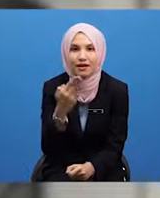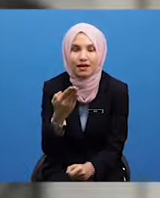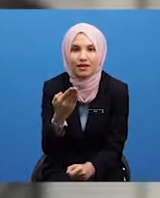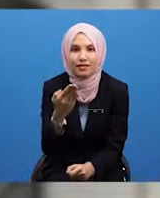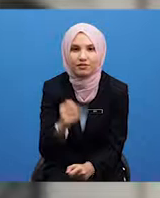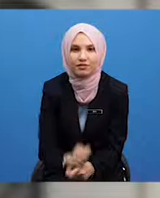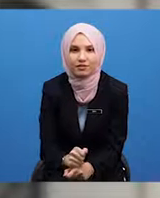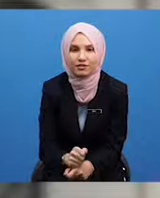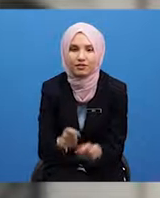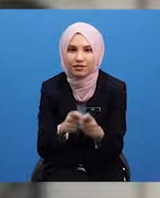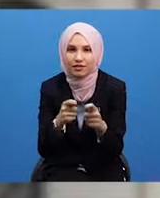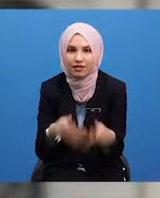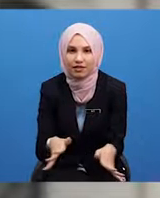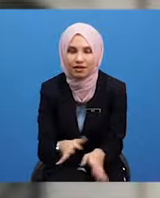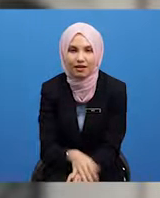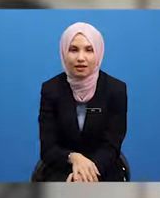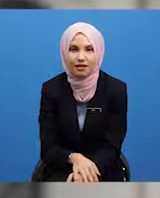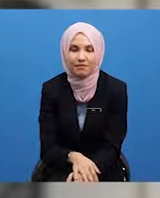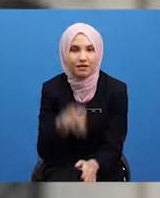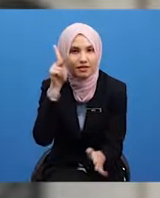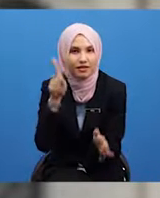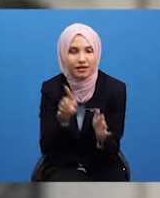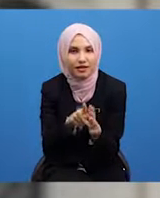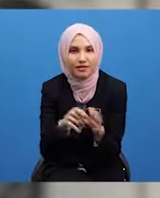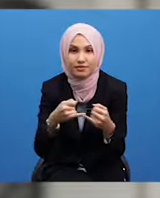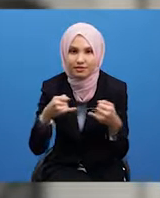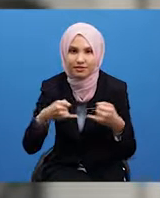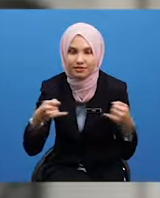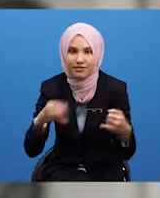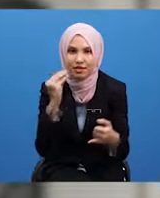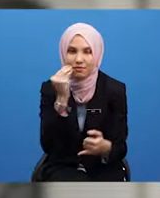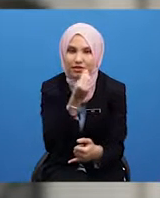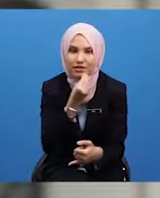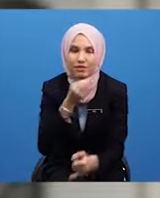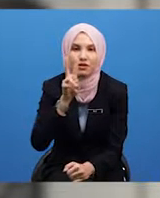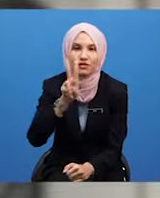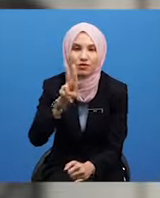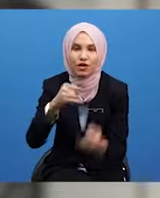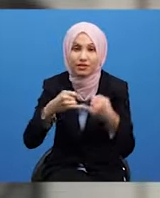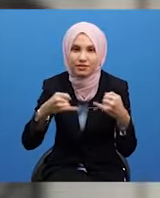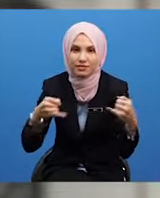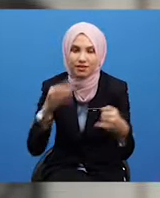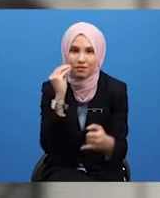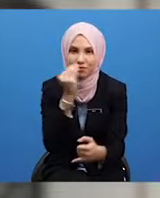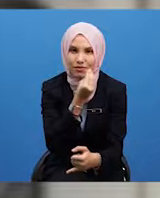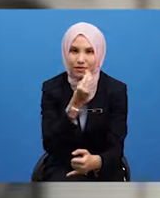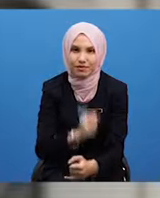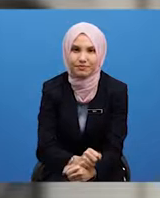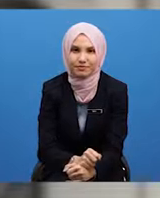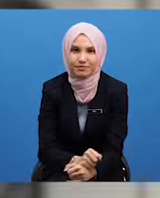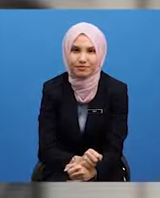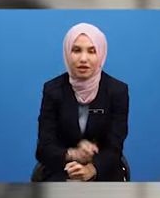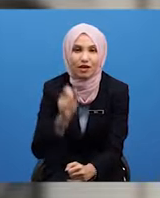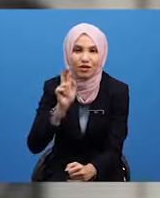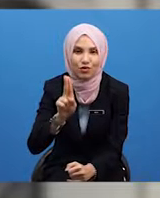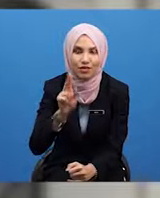juga telah mengenali jenis bunga, di mana terdapat dua jenis bunga, iaitu bunga